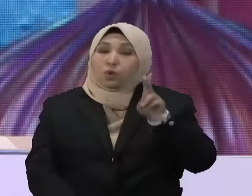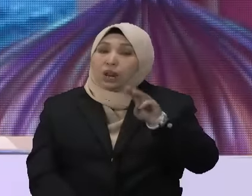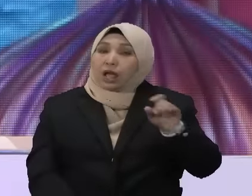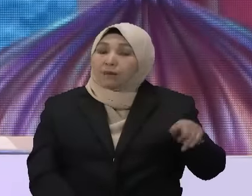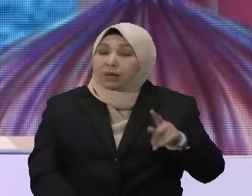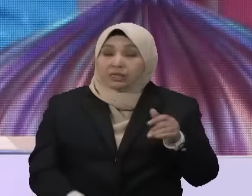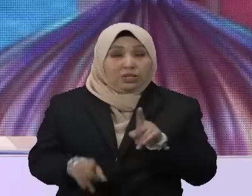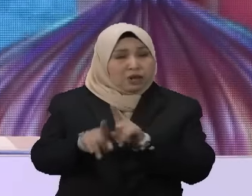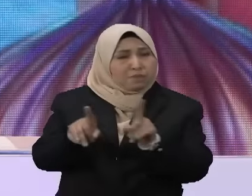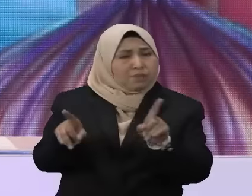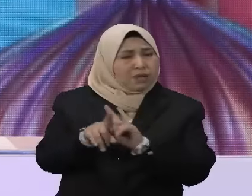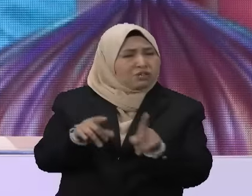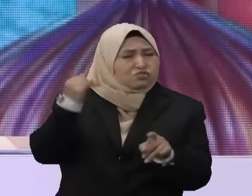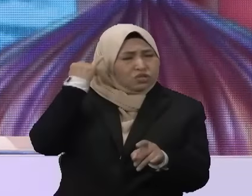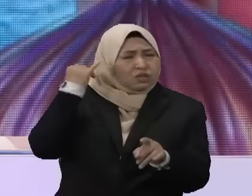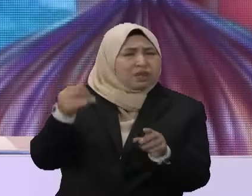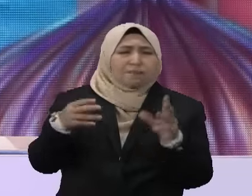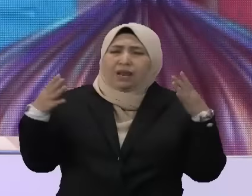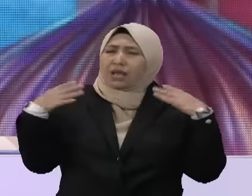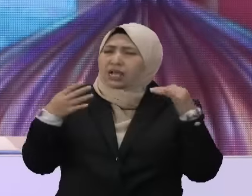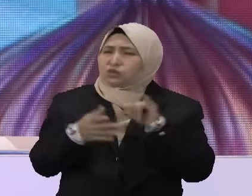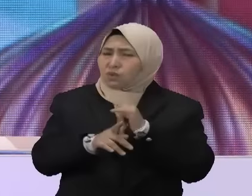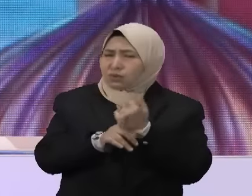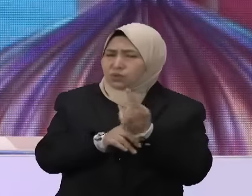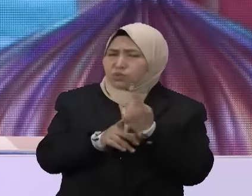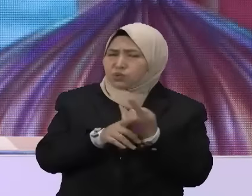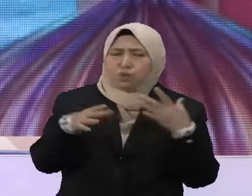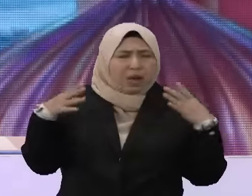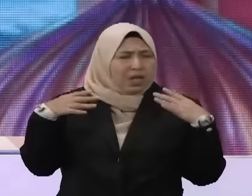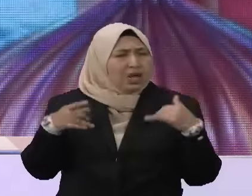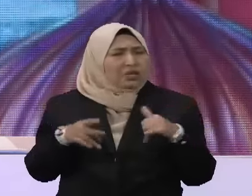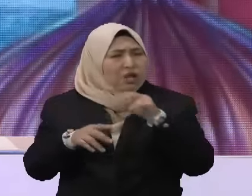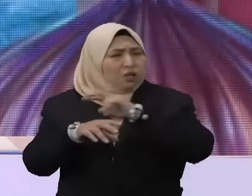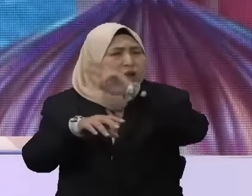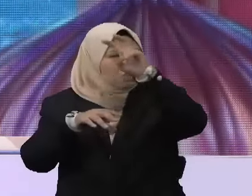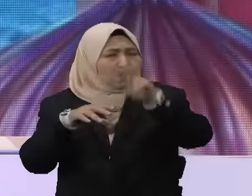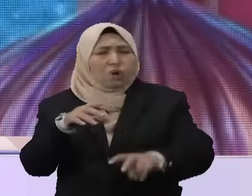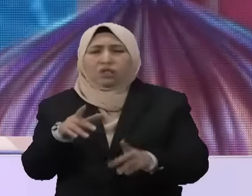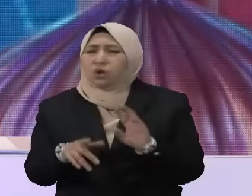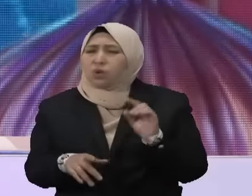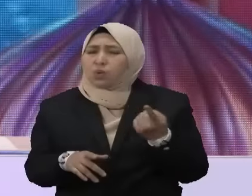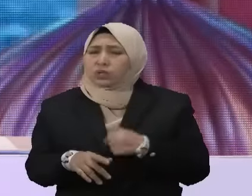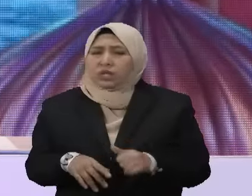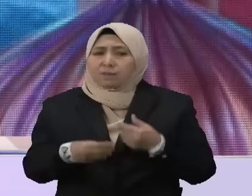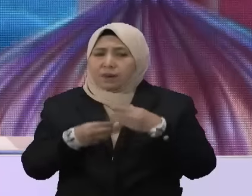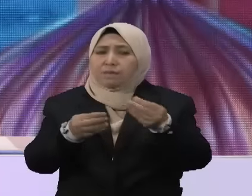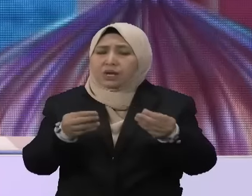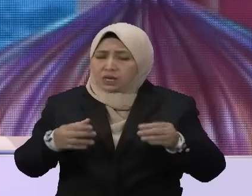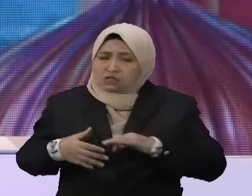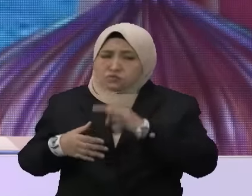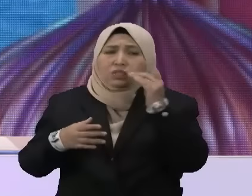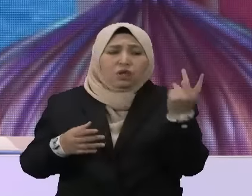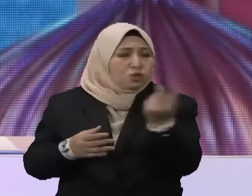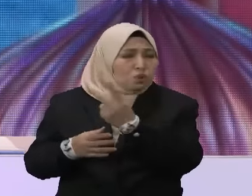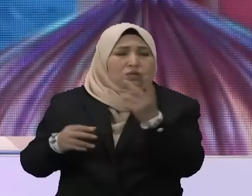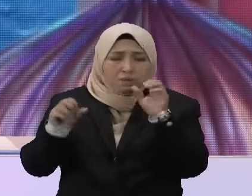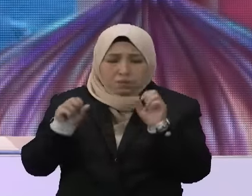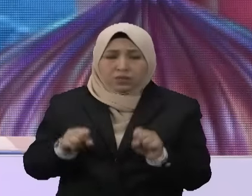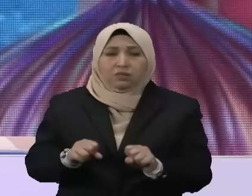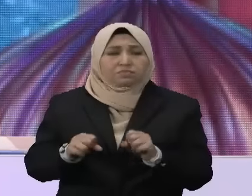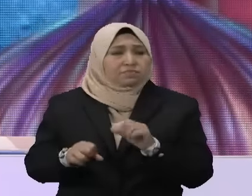berbeza pendapat, adakah malaikat yang turun itu betul-betul malaikat yang turun atau ia sekadar satu pemberi semangat, kedua-duanya boleh diraikan.